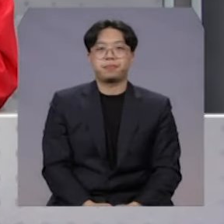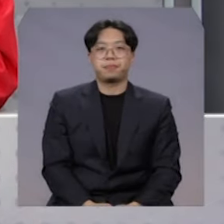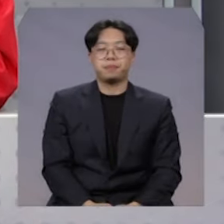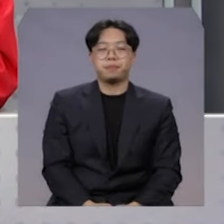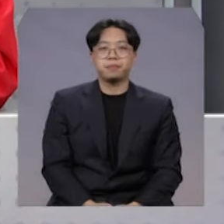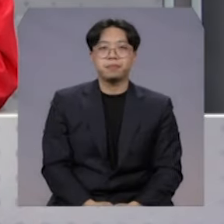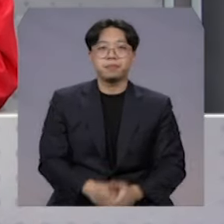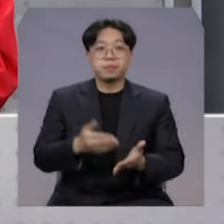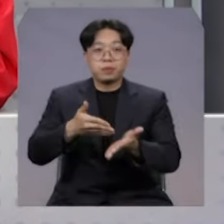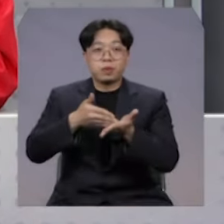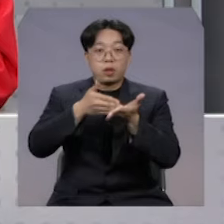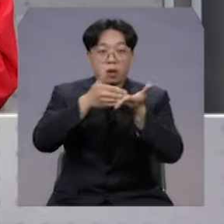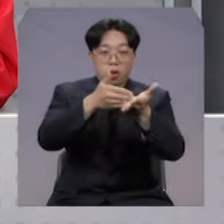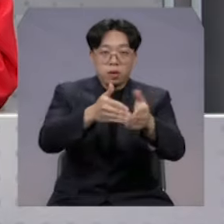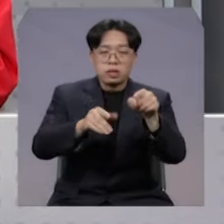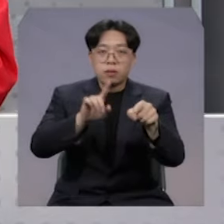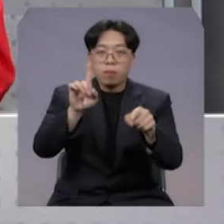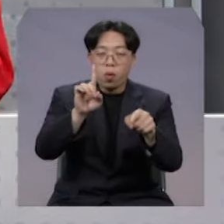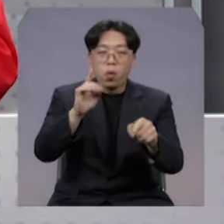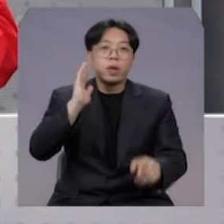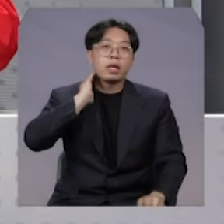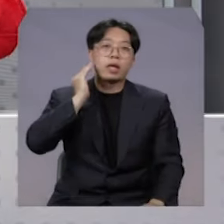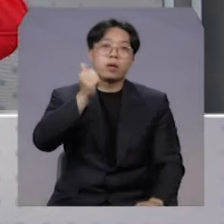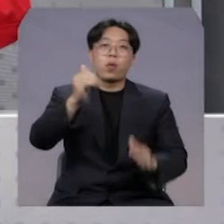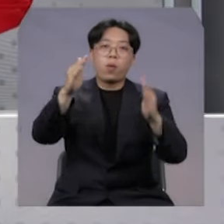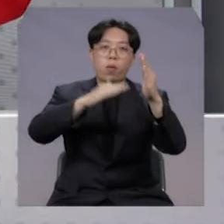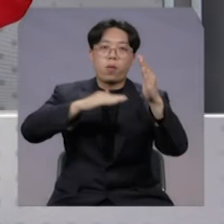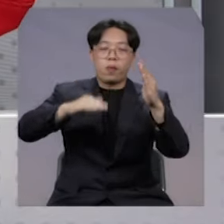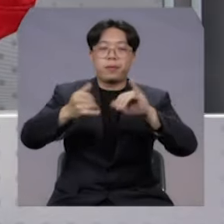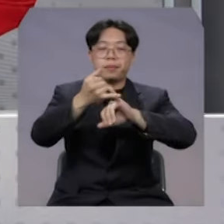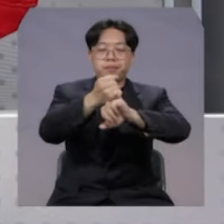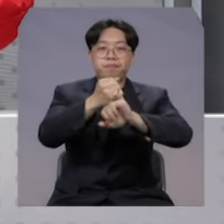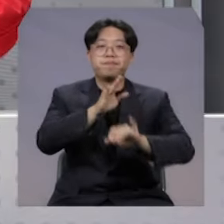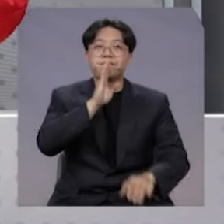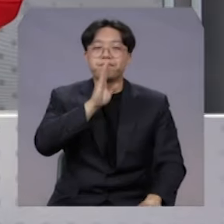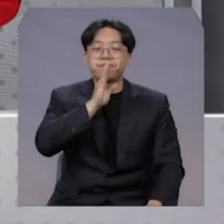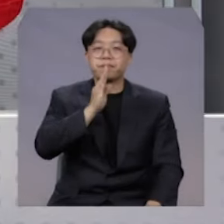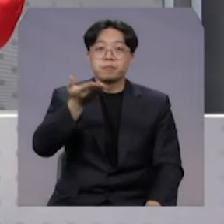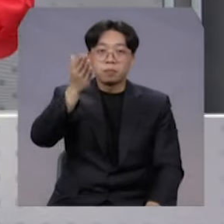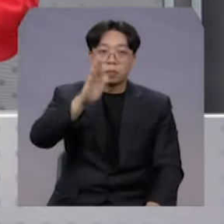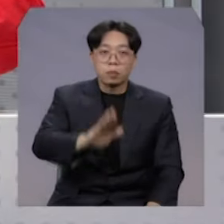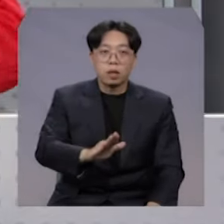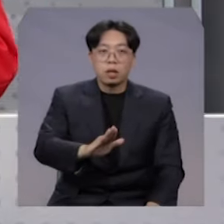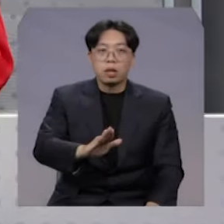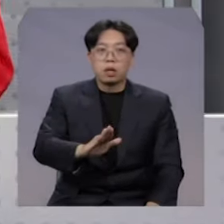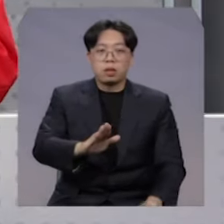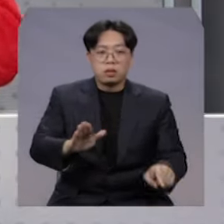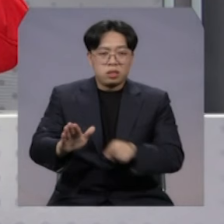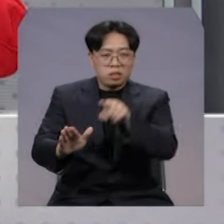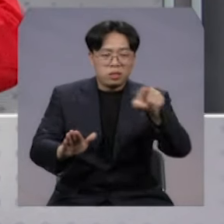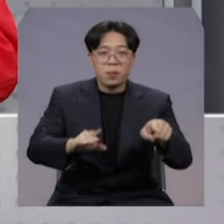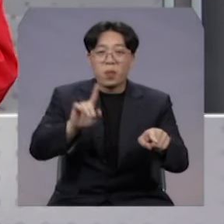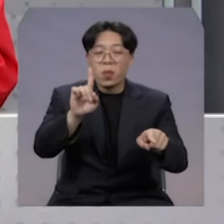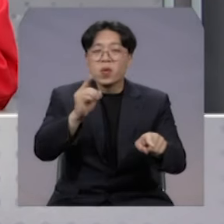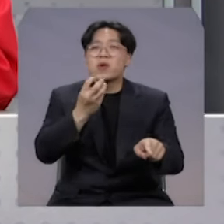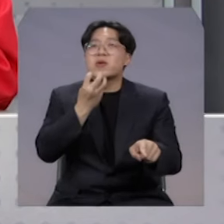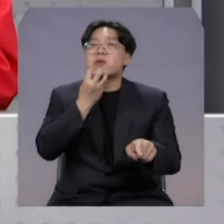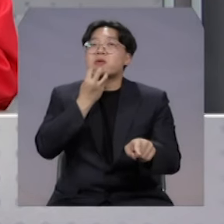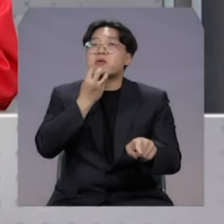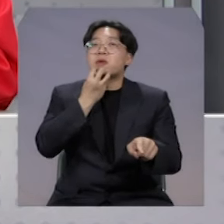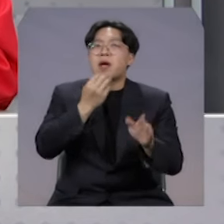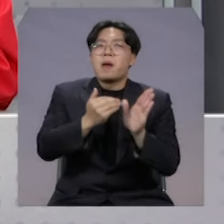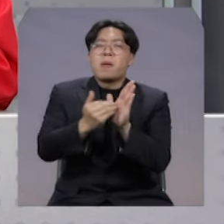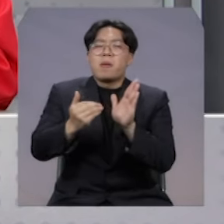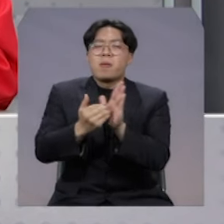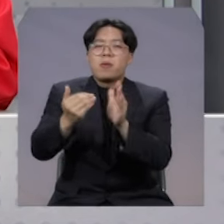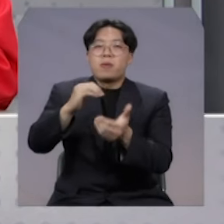우리 대통령의 공약이었지만 실제로 모든 것이 그 서울특별시에 막혀있기 때문에 우리가 광명시가